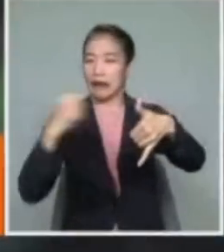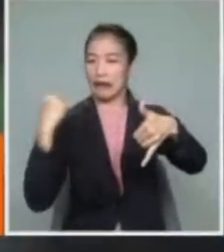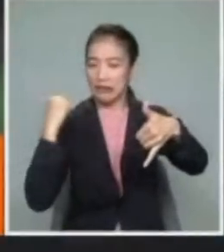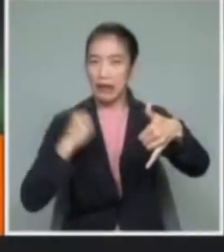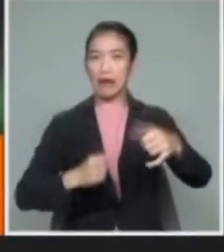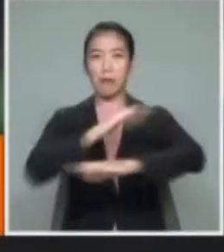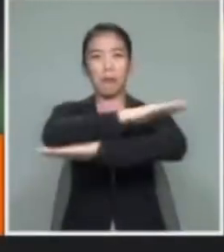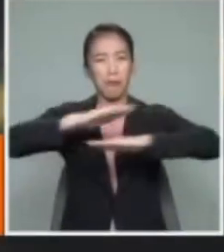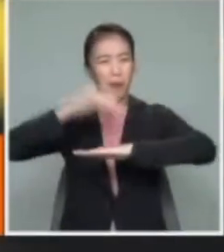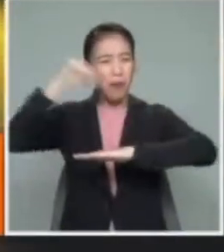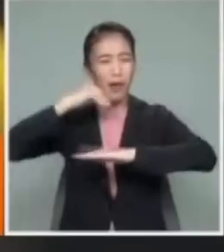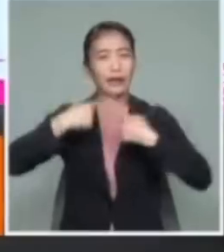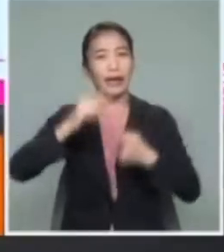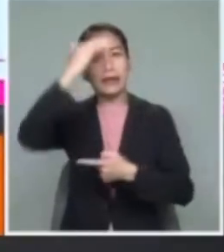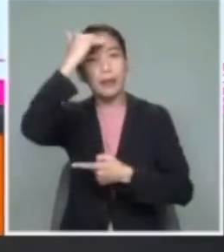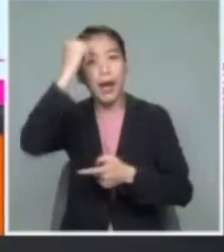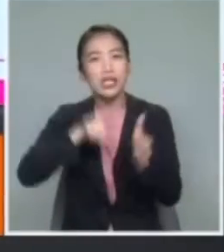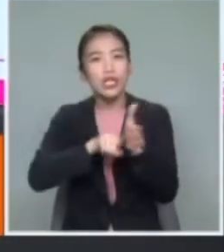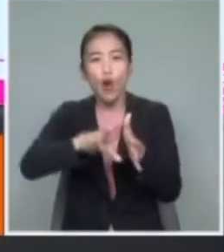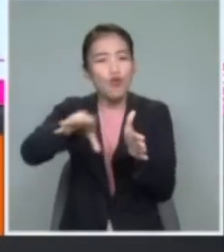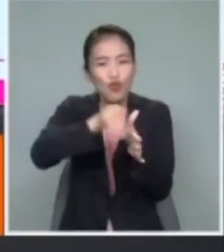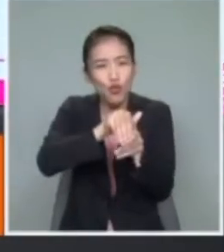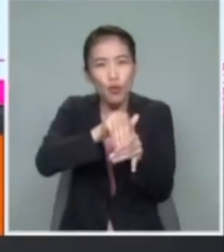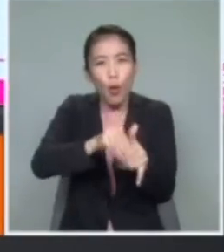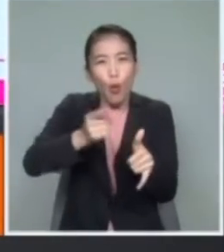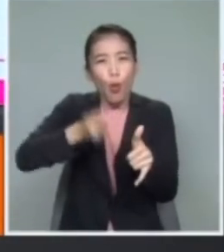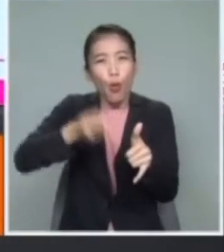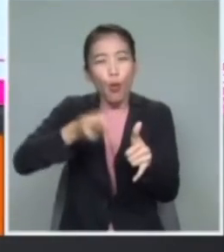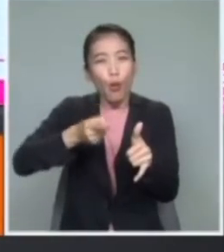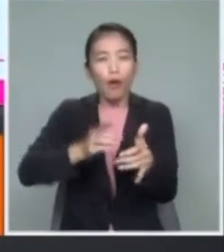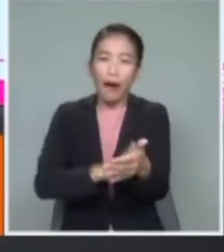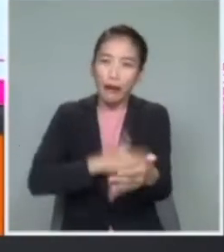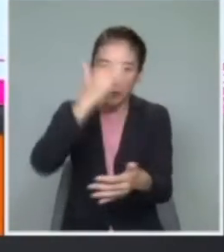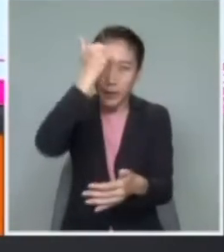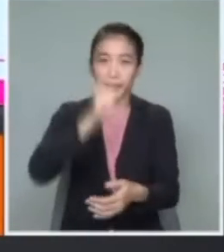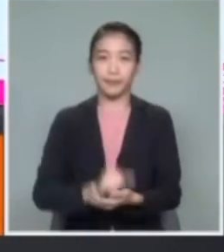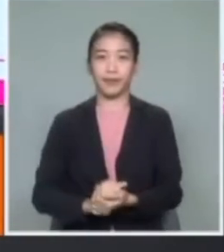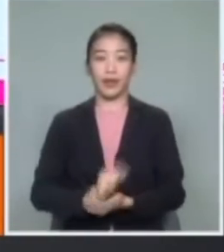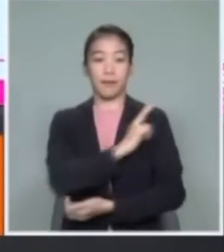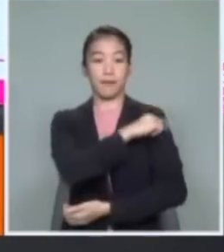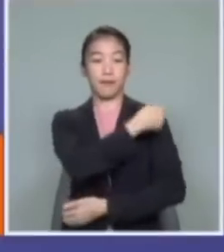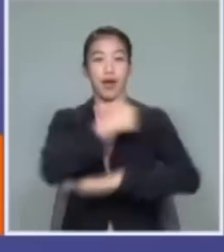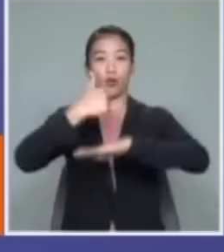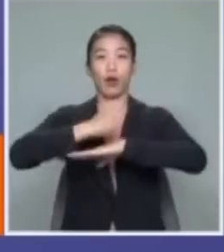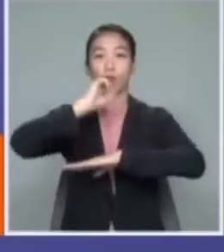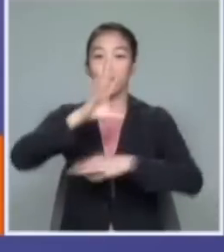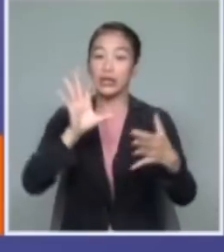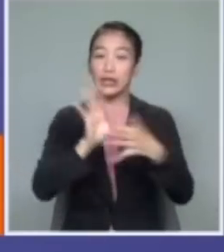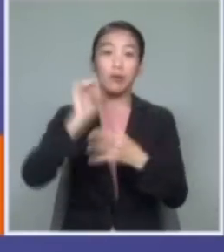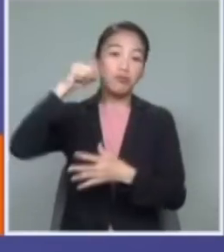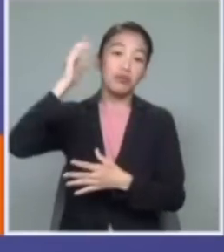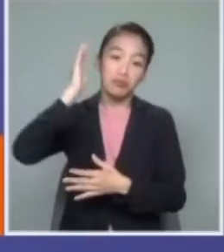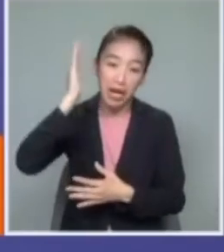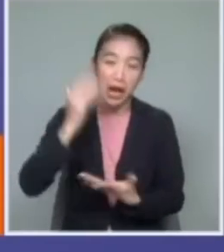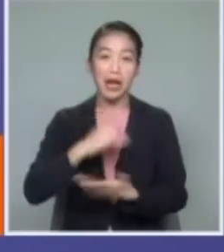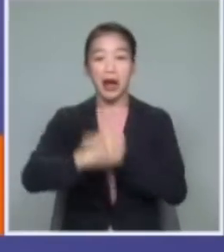เชื้อนานนายแพทย์ธนลักษณ์ผลิพัฒน์รองอธิบดีกรมควบคุมโรคระบุว่าเพศอายุร่างกายสถานที่ในการ